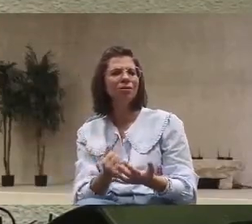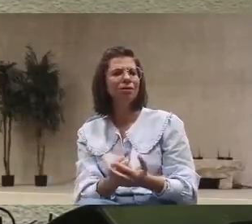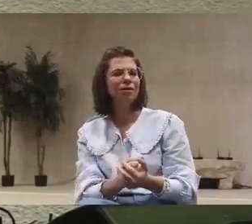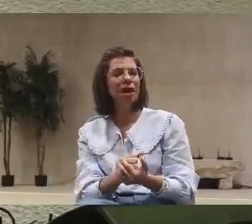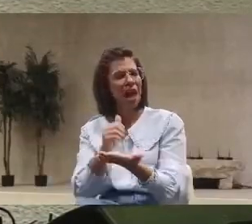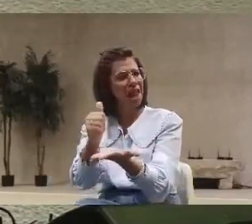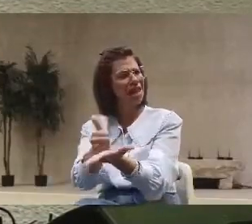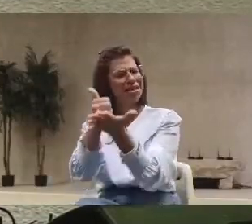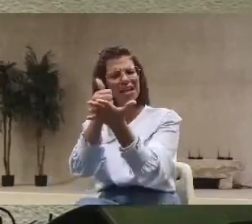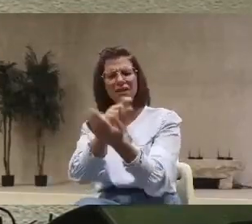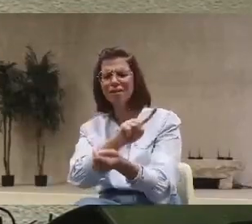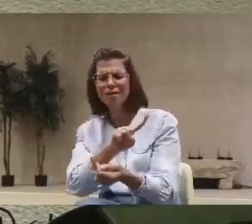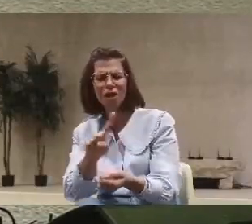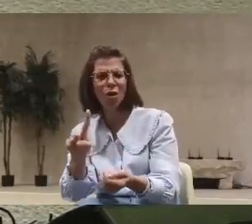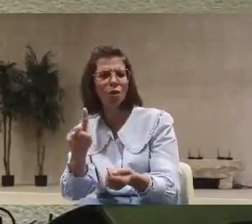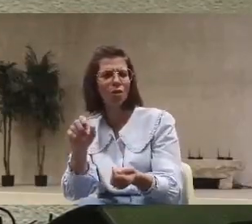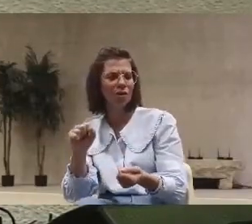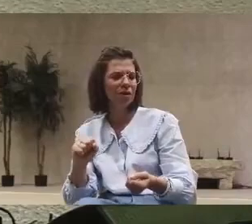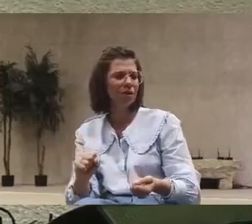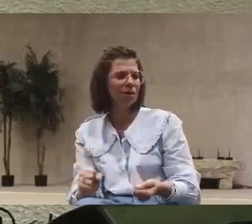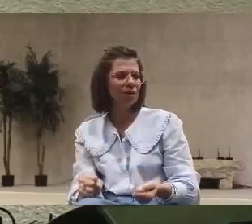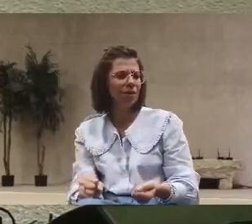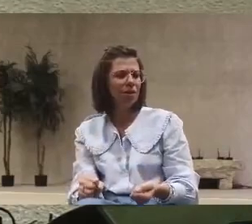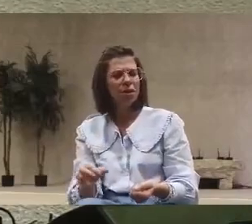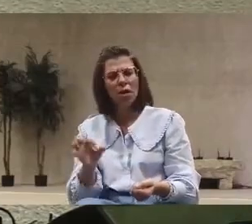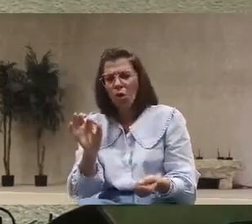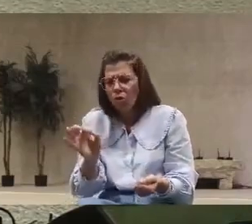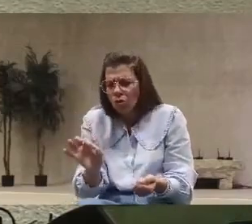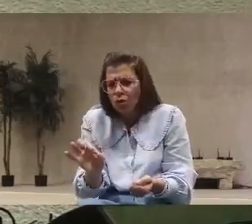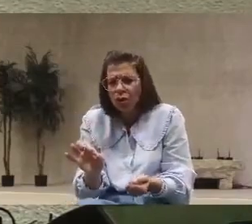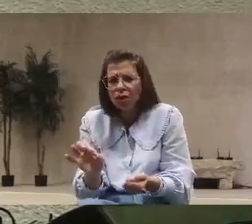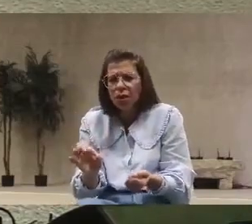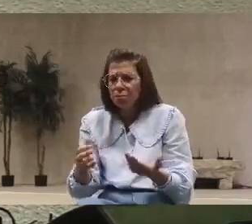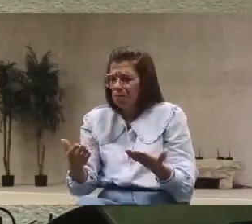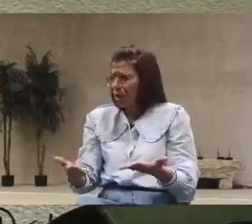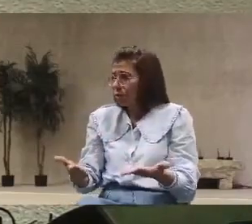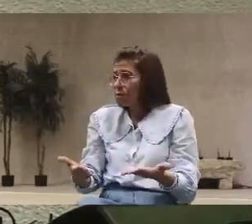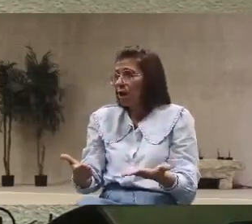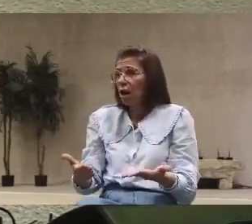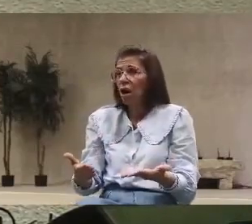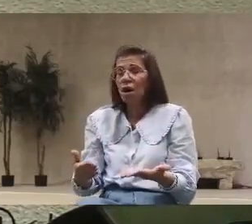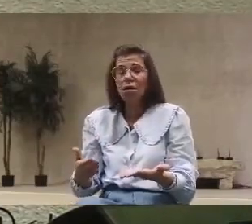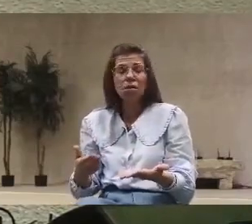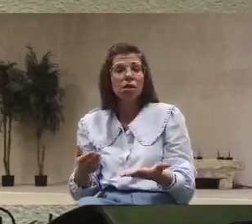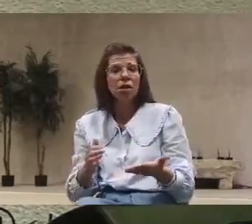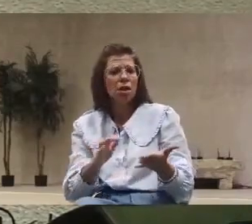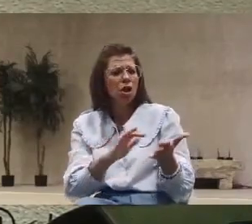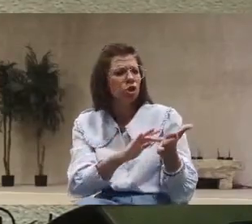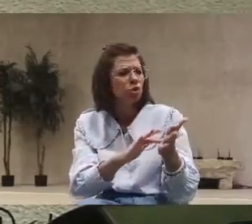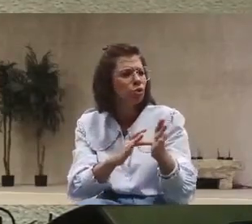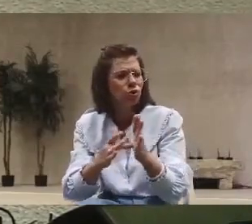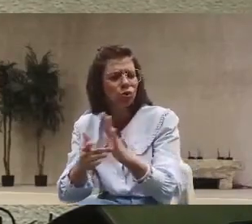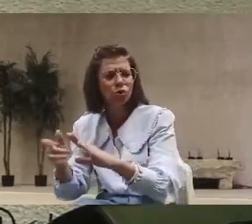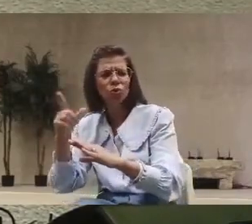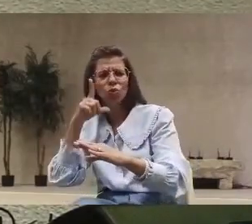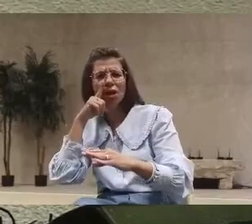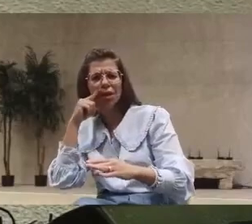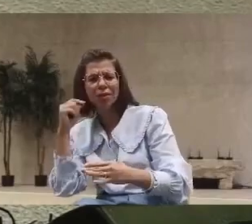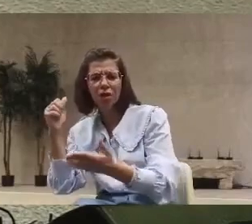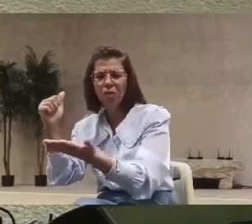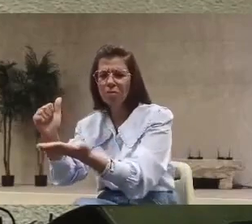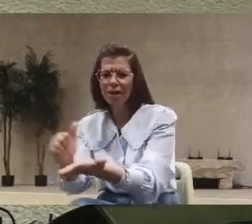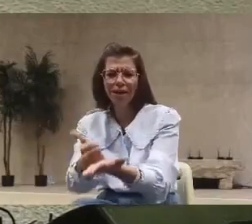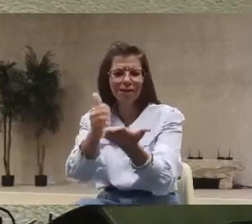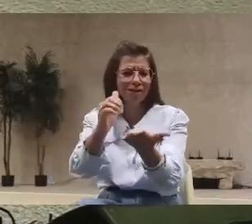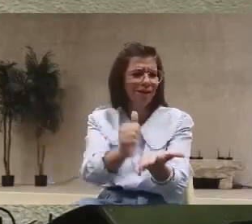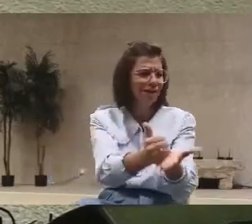tous tous les malheureux et leur donner tout le matériel si c'était la solution pensez-vous que